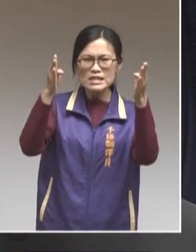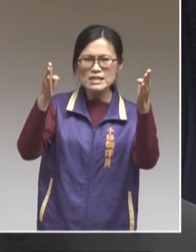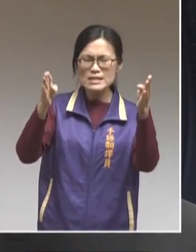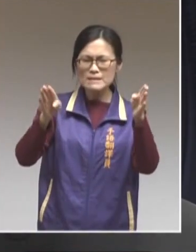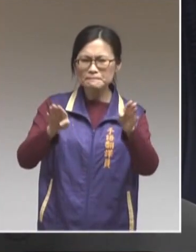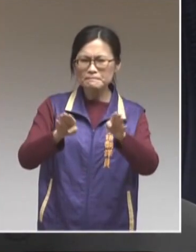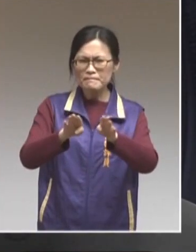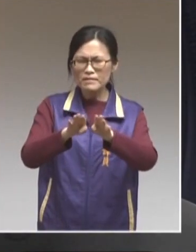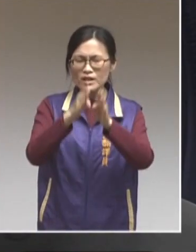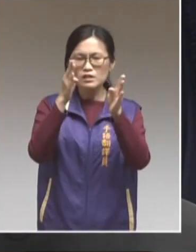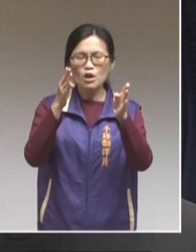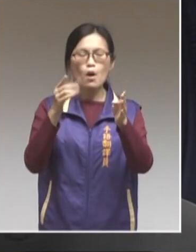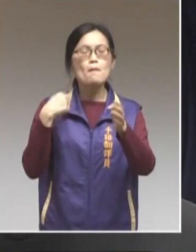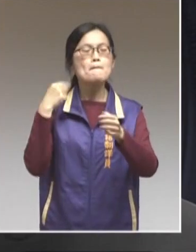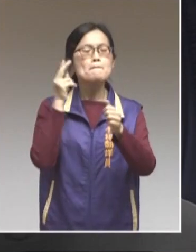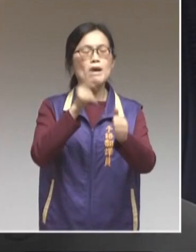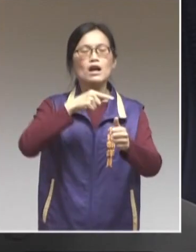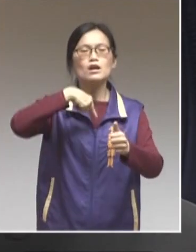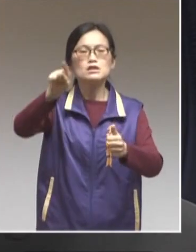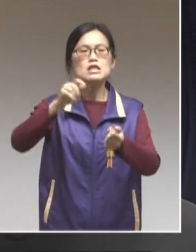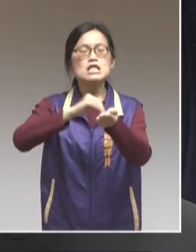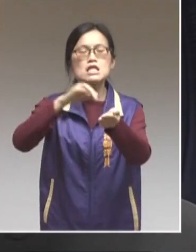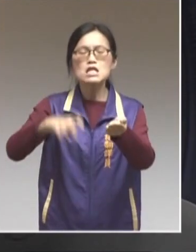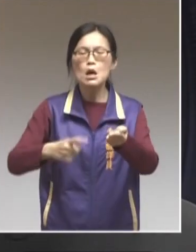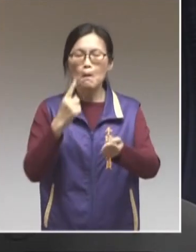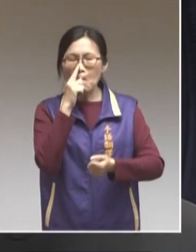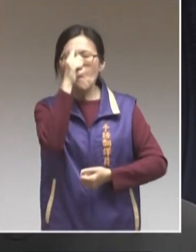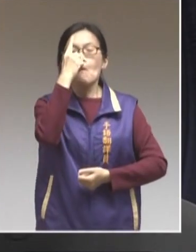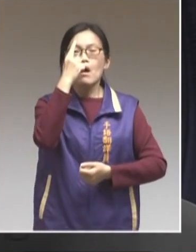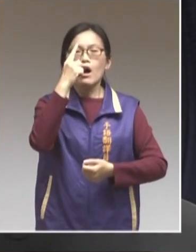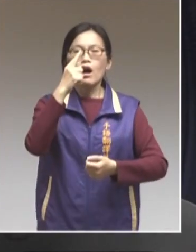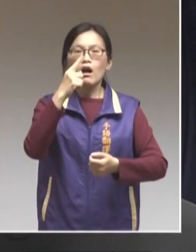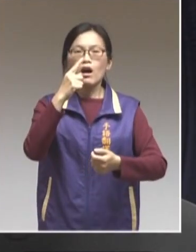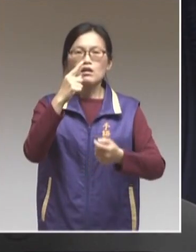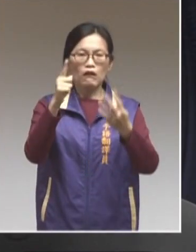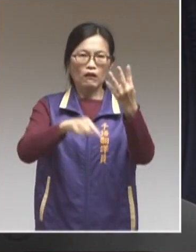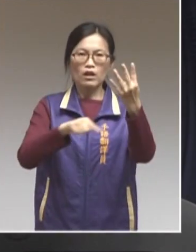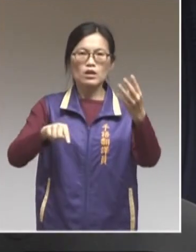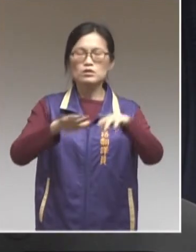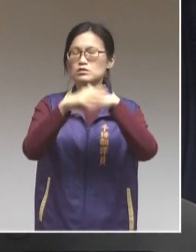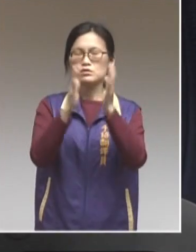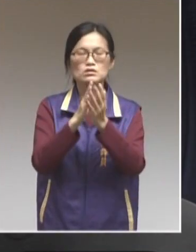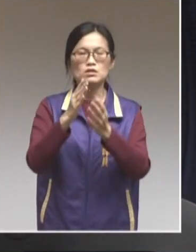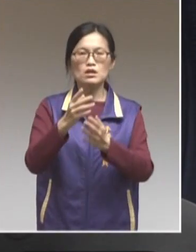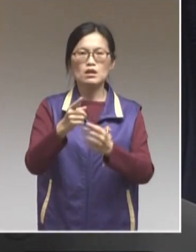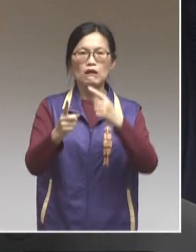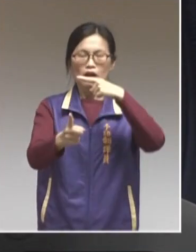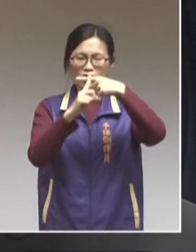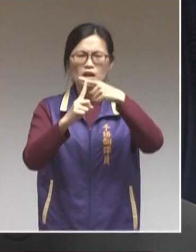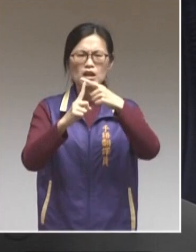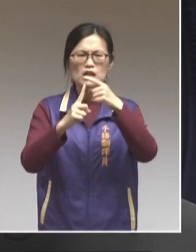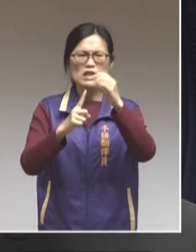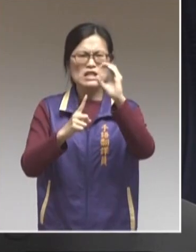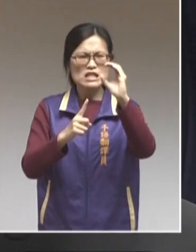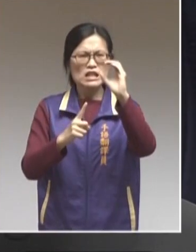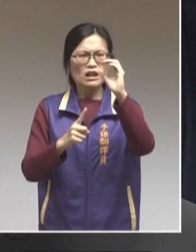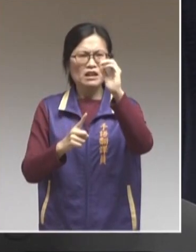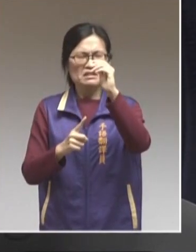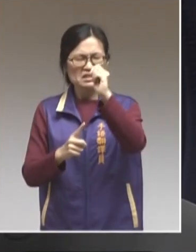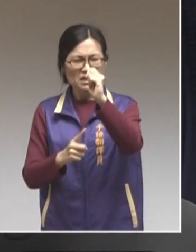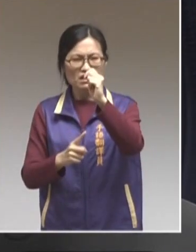这个指定医院去进行采检，那同时也呈现阳性 ，CT 值都相当的低，好，大概都